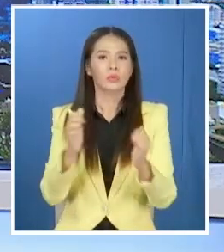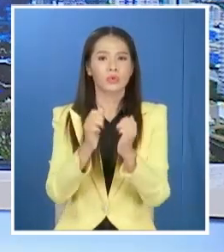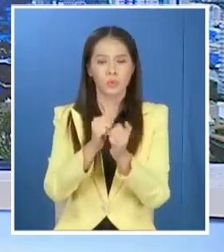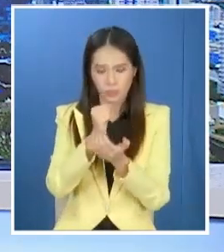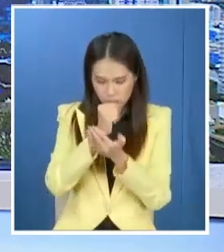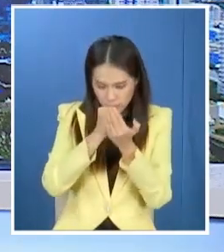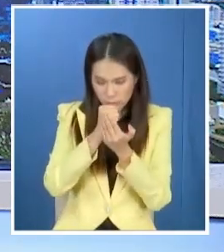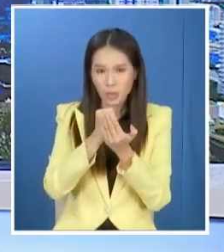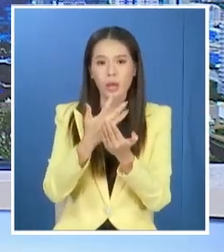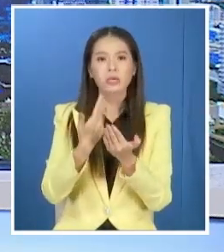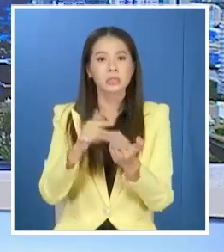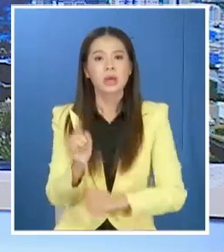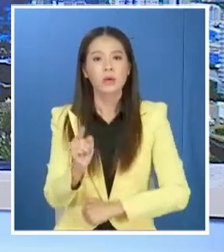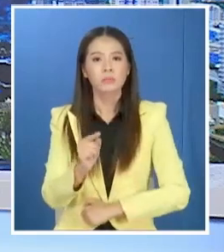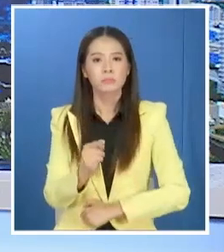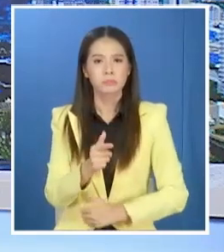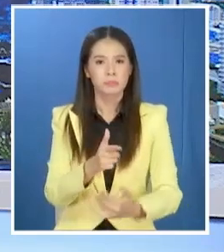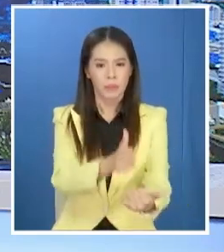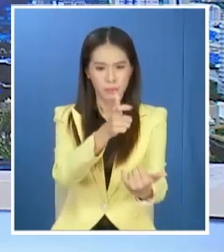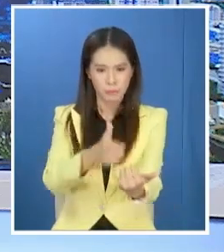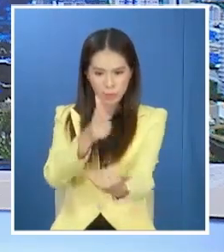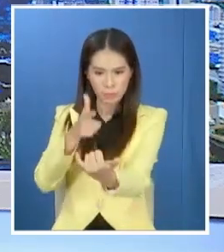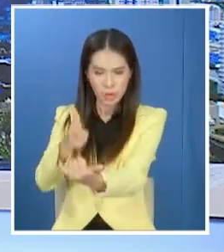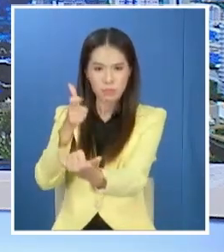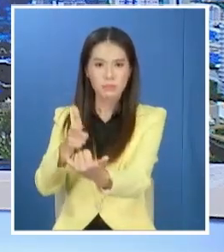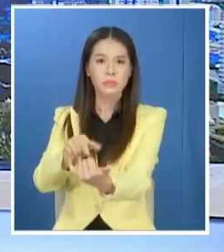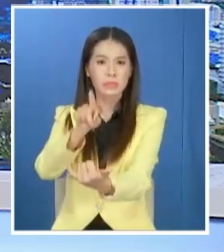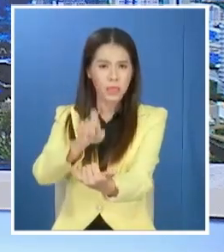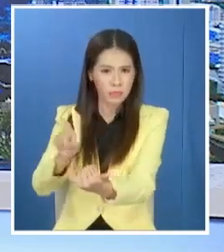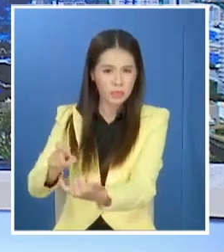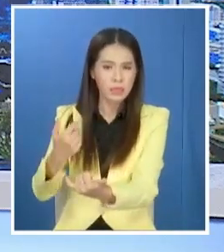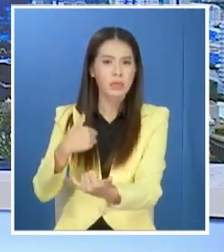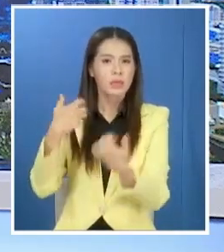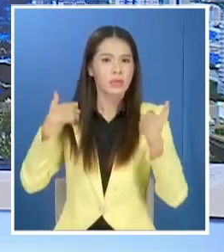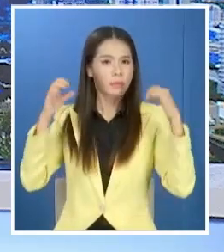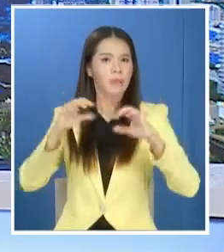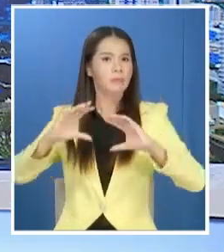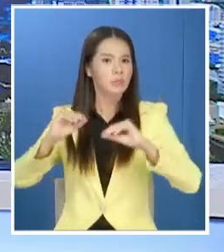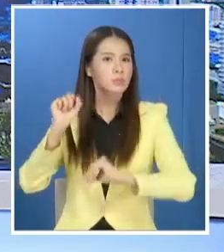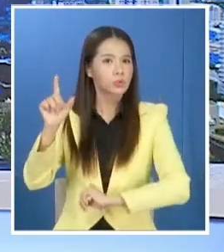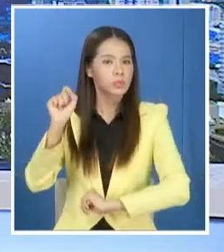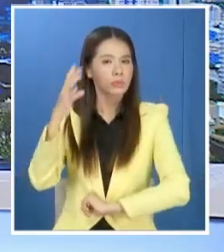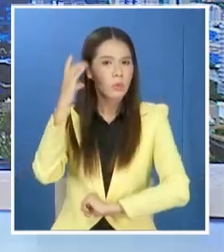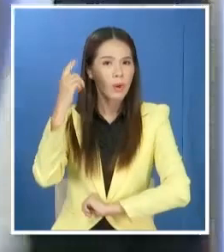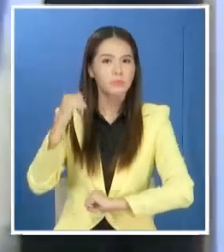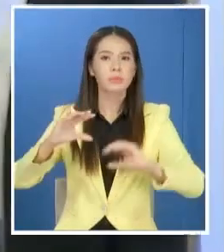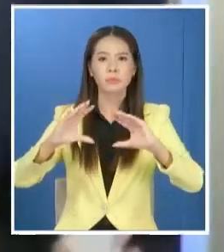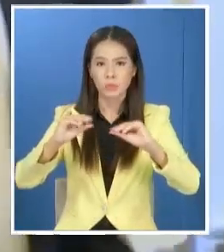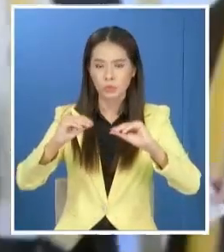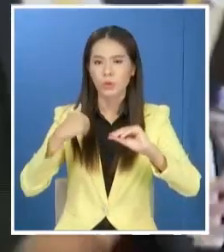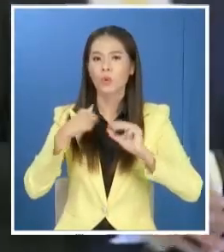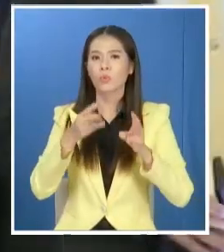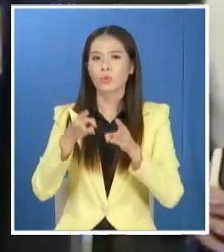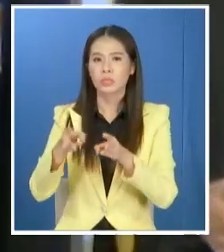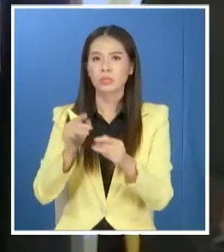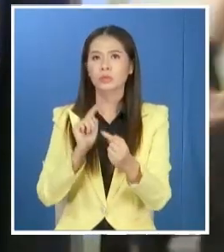ยุ่งเกี่ยวกับยาเสพติดแล้วก็สุดท้ายมาก่อเหตุกราดยิงคนอื่นเรื่องนี้ในรัฐบาลประชุมเป็นวาระเร่งด่วนนะคะเมื่อวานนี้มีการประชุมกันถึง